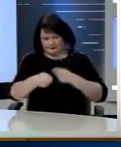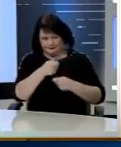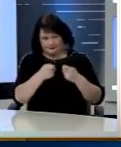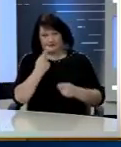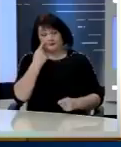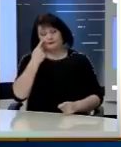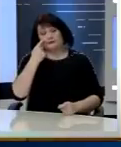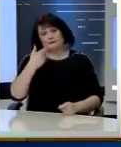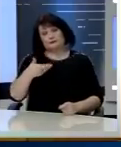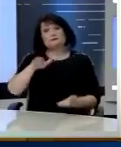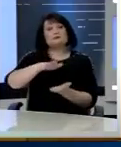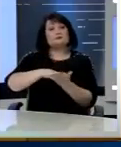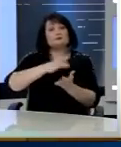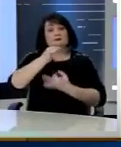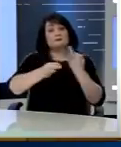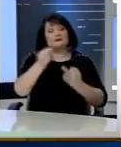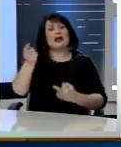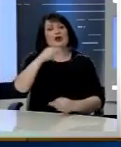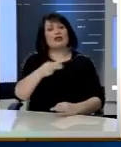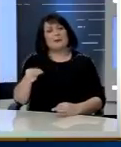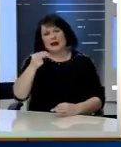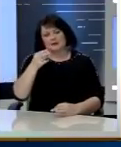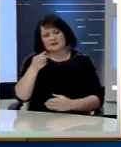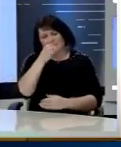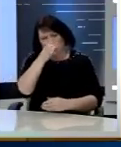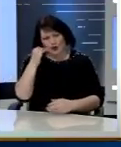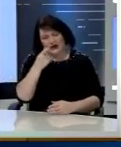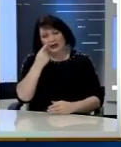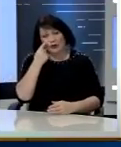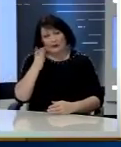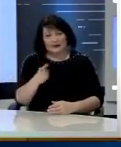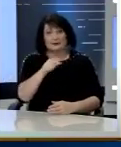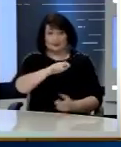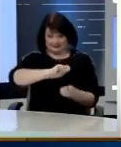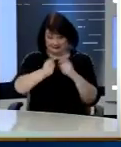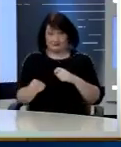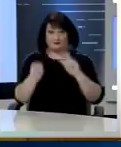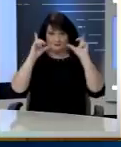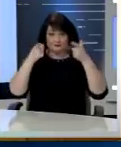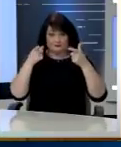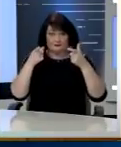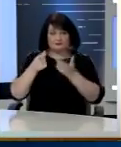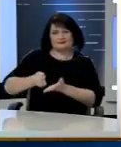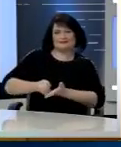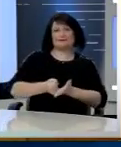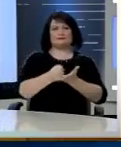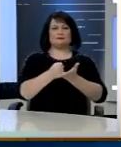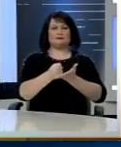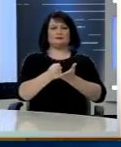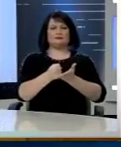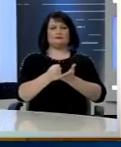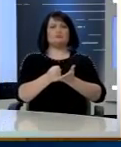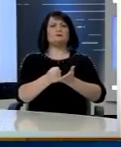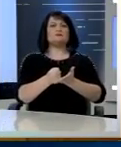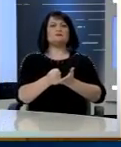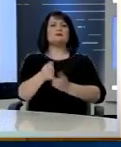θα δούμε τι κατέθεσε και που έχει φτάσει αυτή η υπόθεση. Και εσείς μετατρέψατε τη Νέα Δημοκρατία σε πολιτικό βραχίωνα της